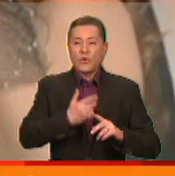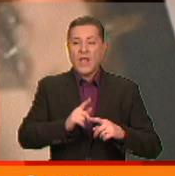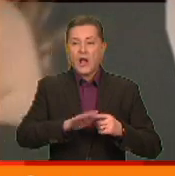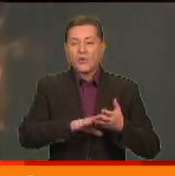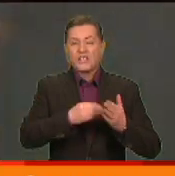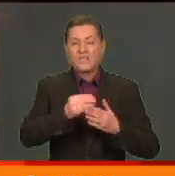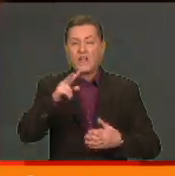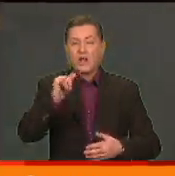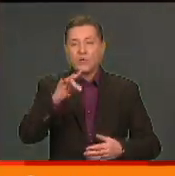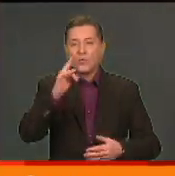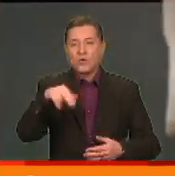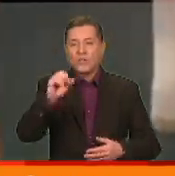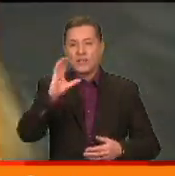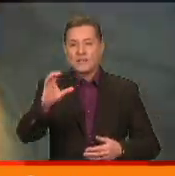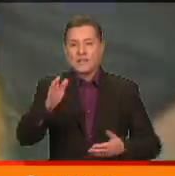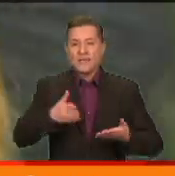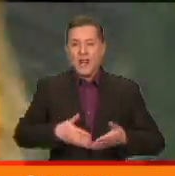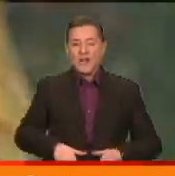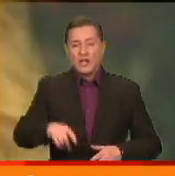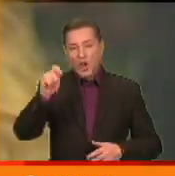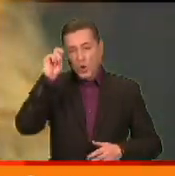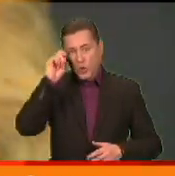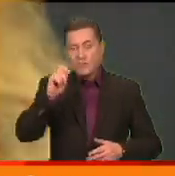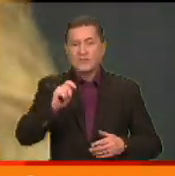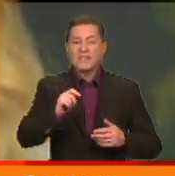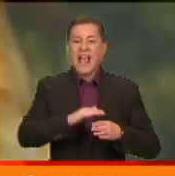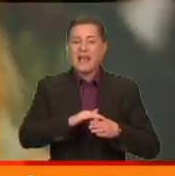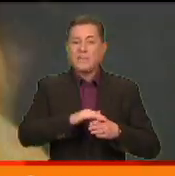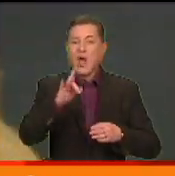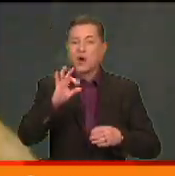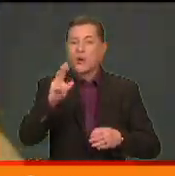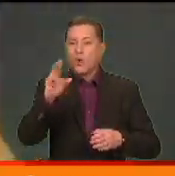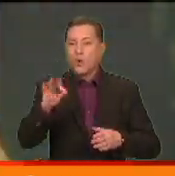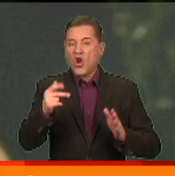назвала Лурдес. Згодом народила ще хлопчика на ім'я Роко. А